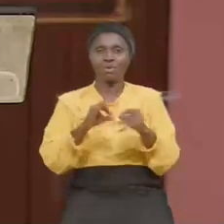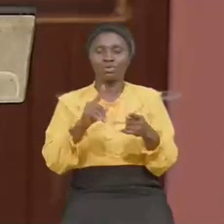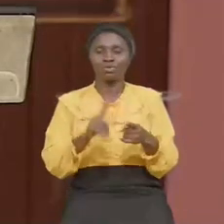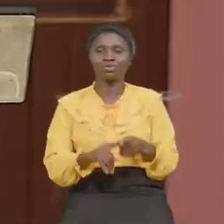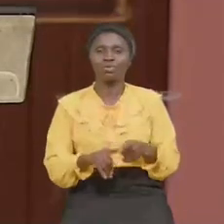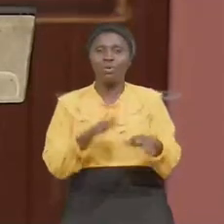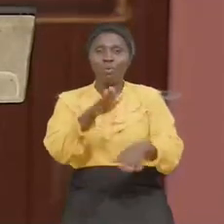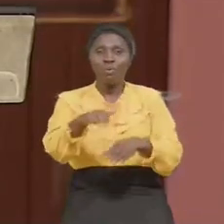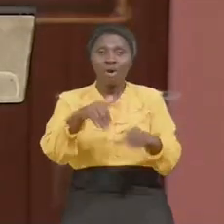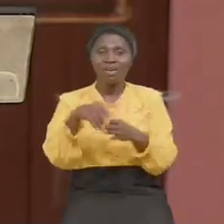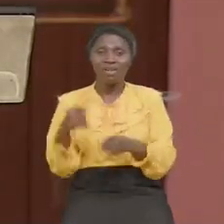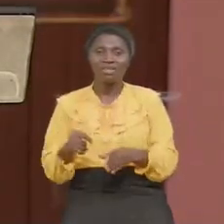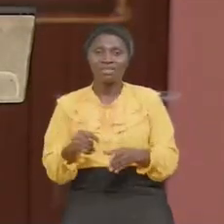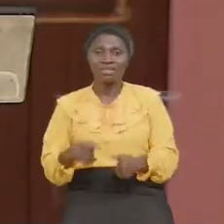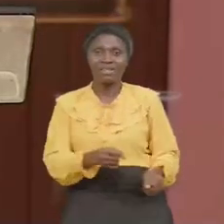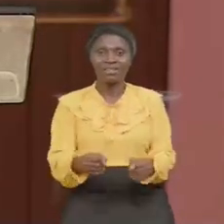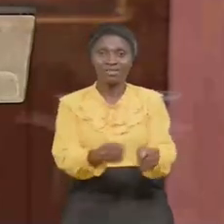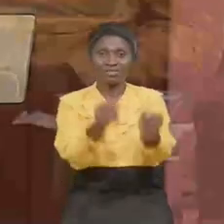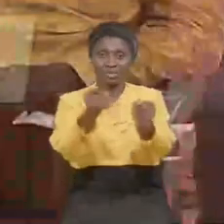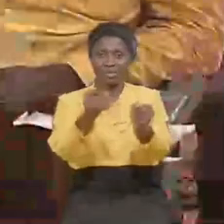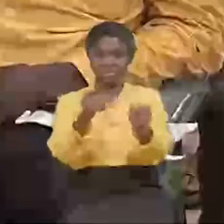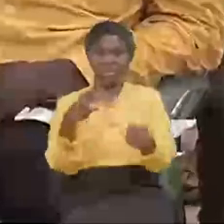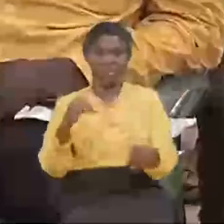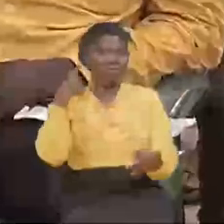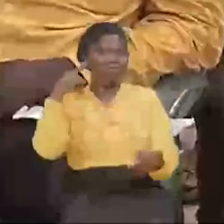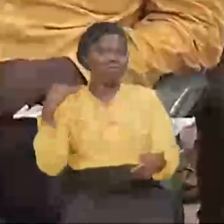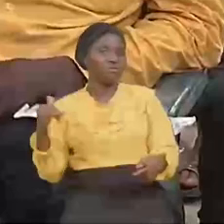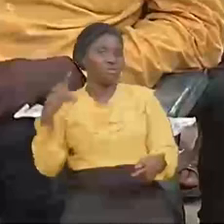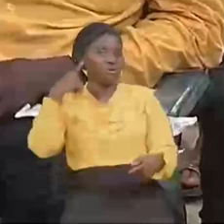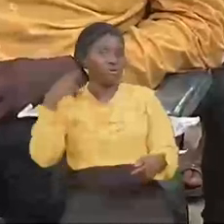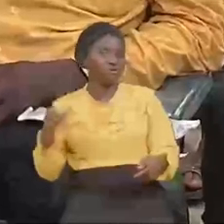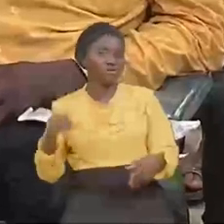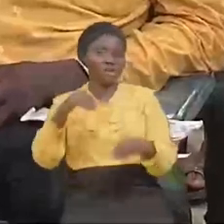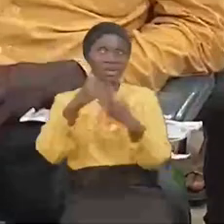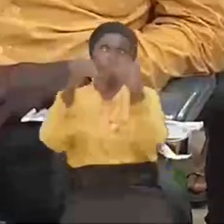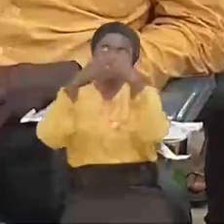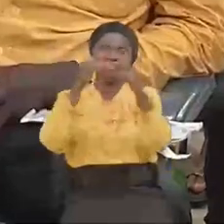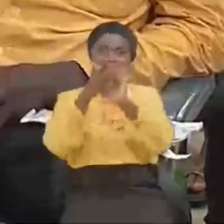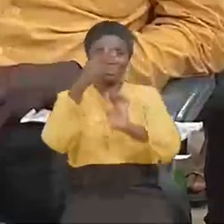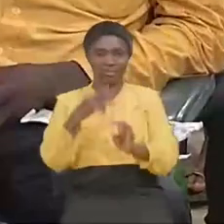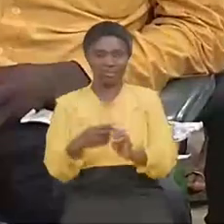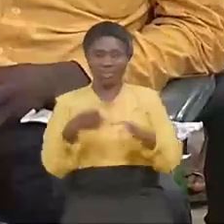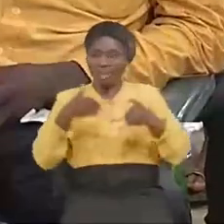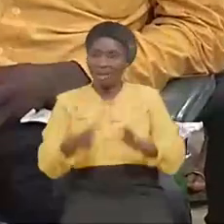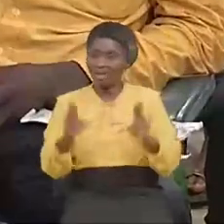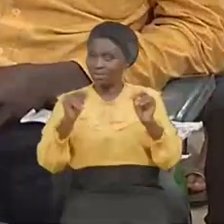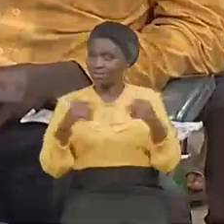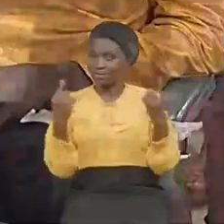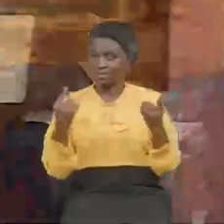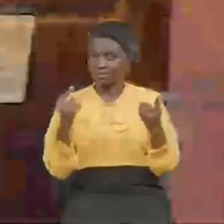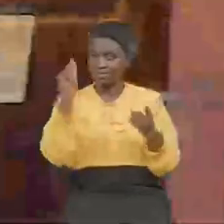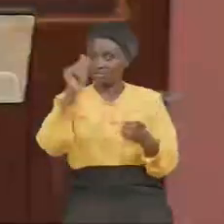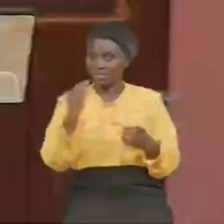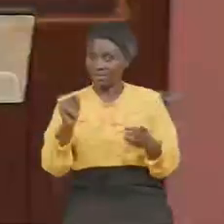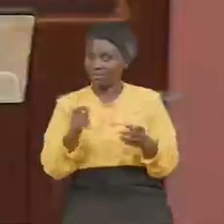rues dorées du ciel au nom de Jésus. Que le péché donc ne règne point dans votre corps mortel. Et n'obéissez pas